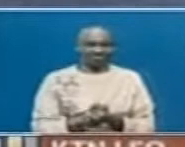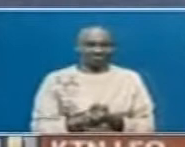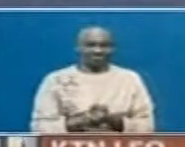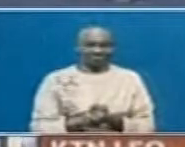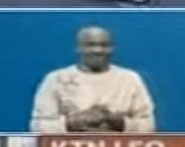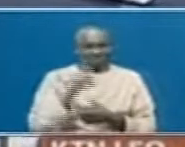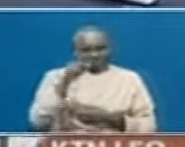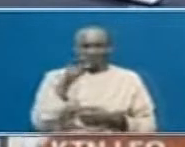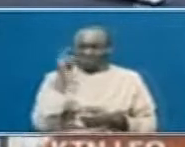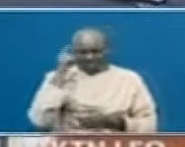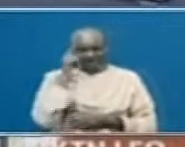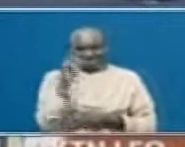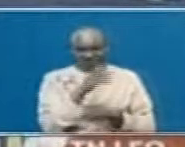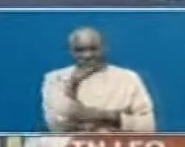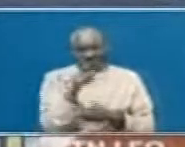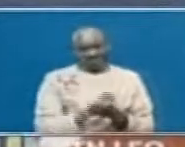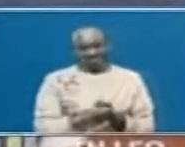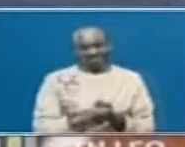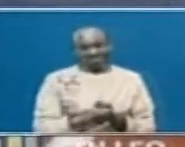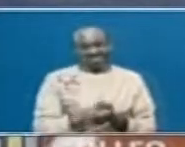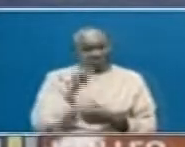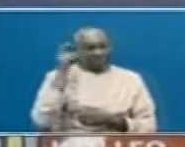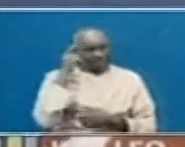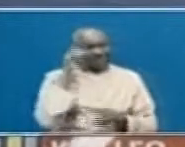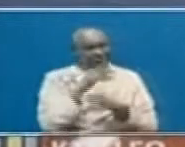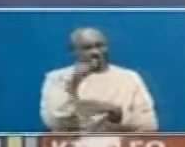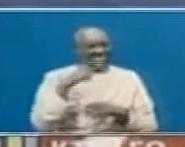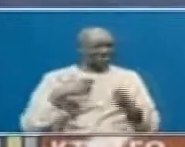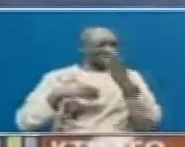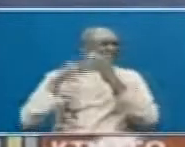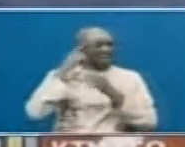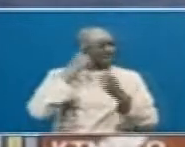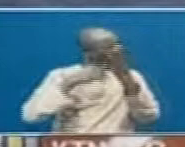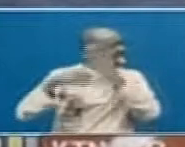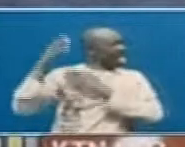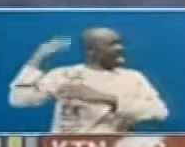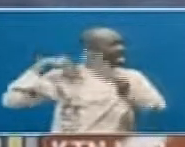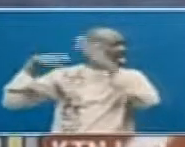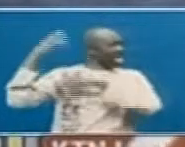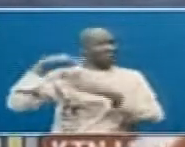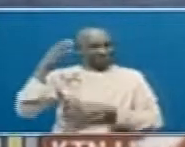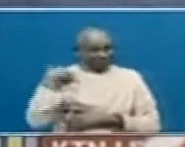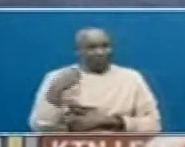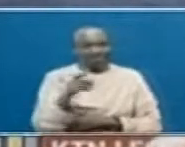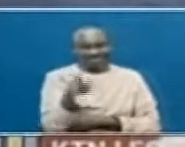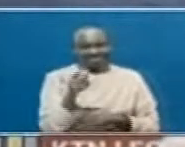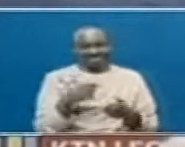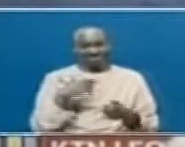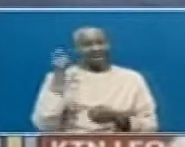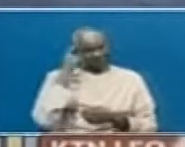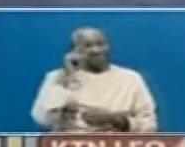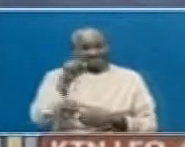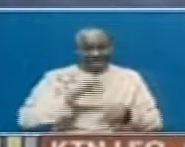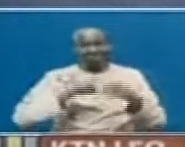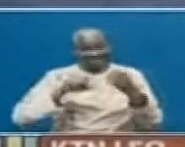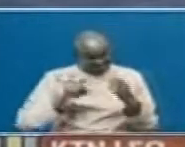Uncle Mambo. Naam. Bila shaka kibao dada ndio kimekupeleka. Naam. Siku za kitambo sana kwa studio. Manake, alipoanza kucharaza